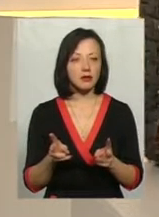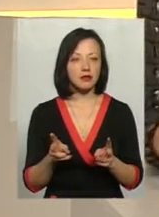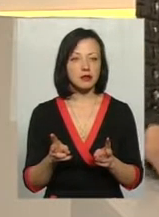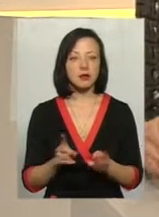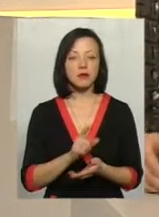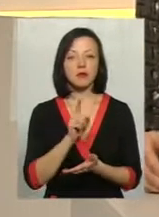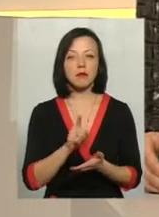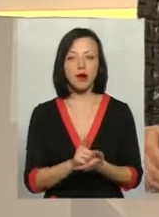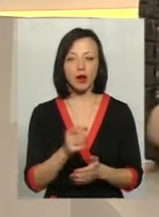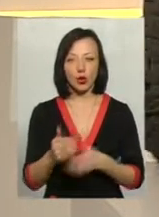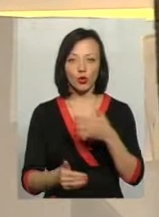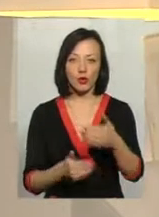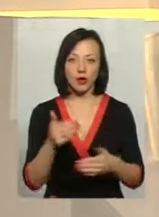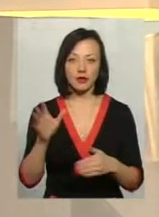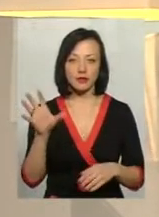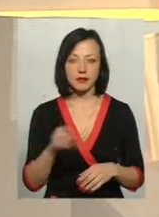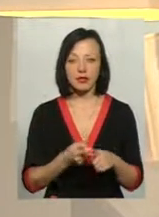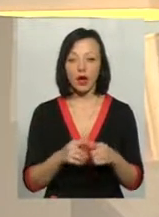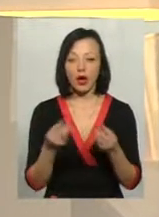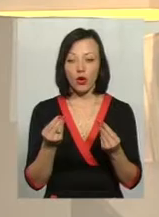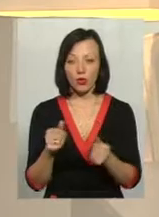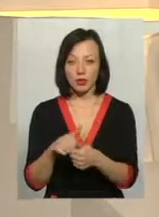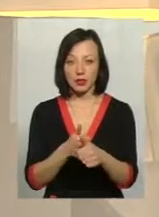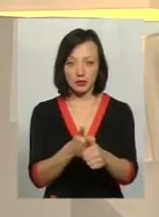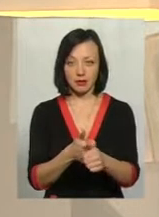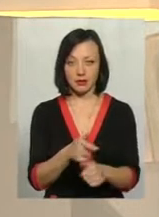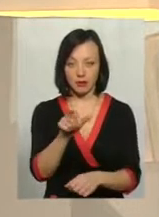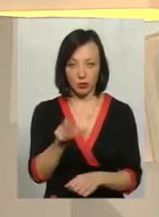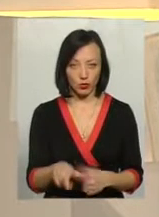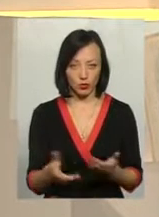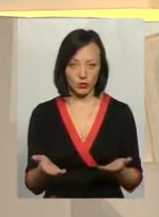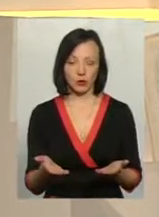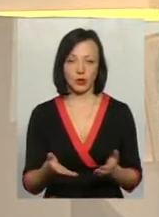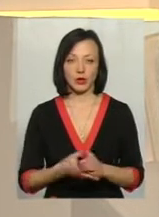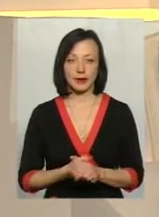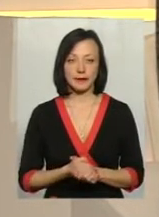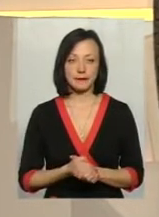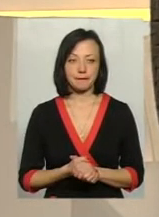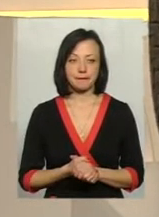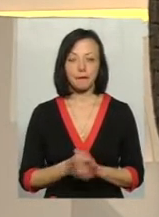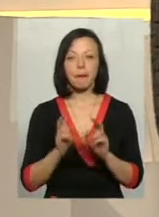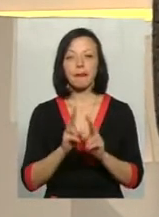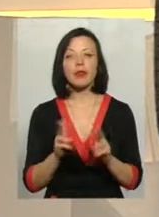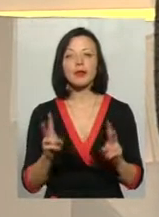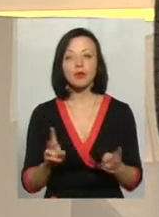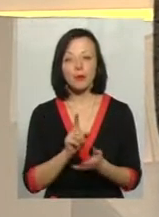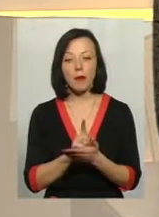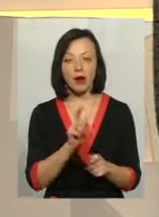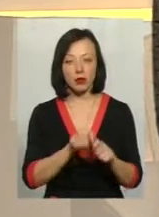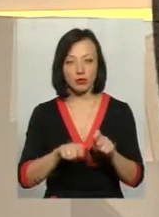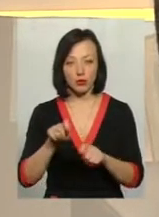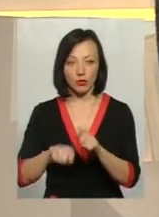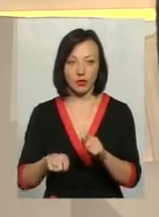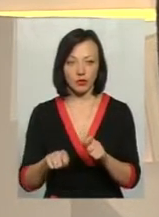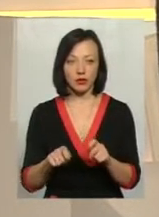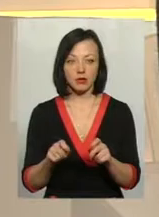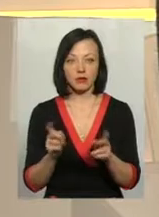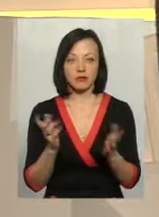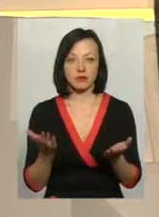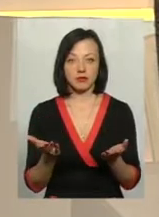як має рухатися це все? Як ті гроші мають ходити за пацієнтом? Хто за ними має контролювати? Хто